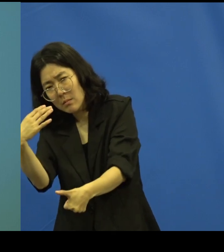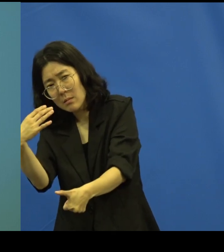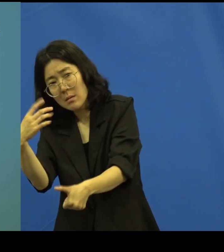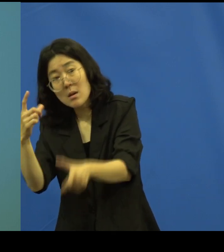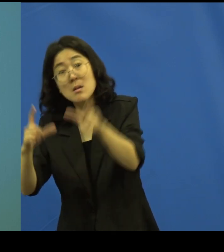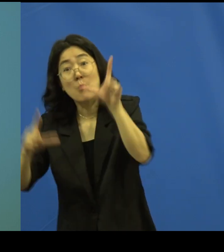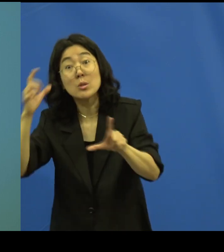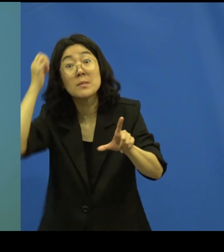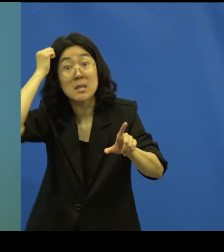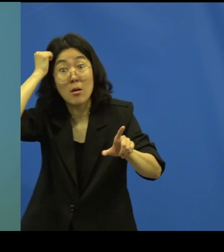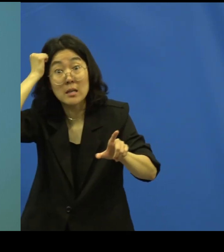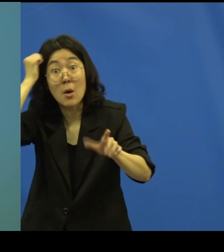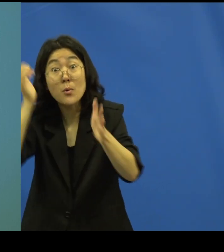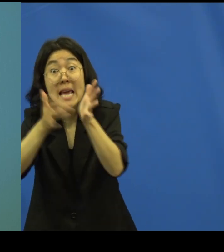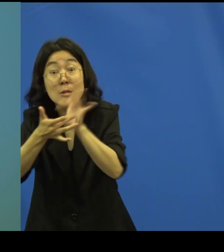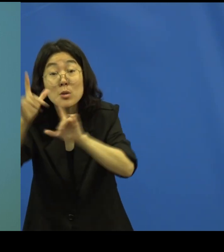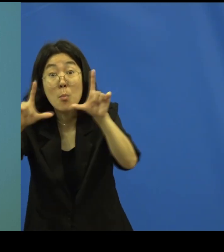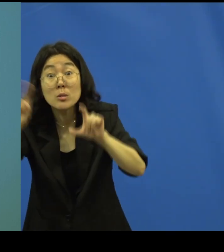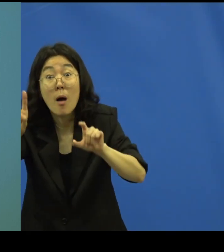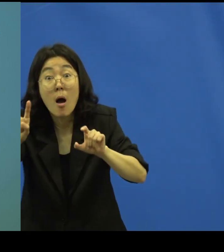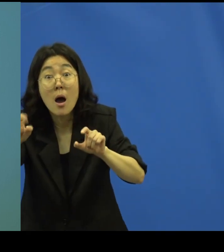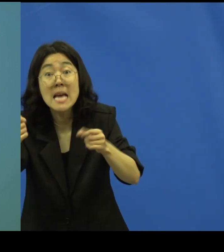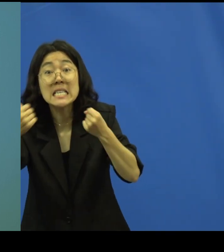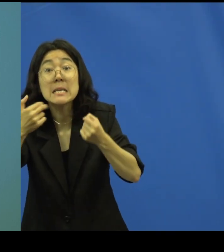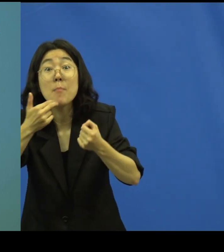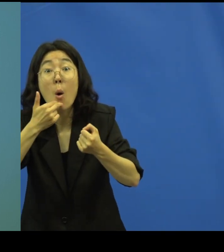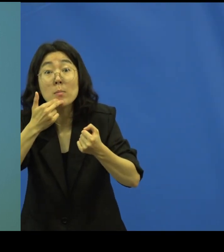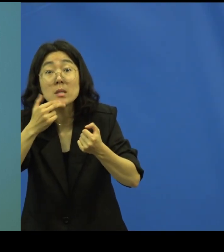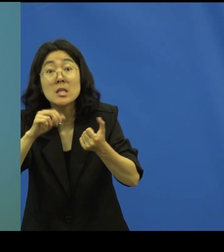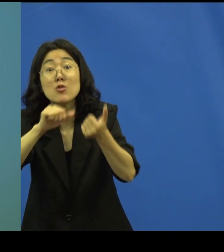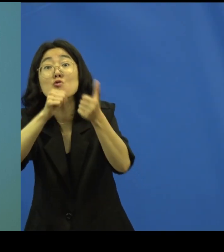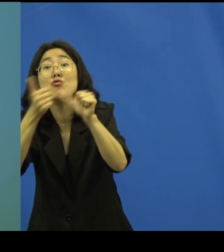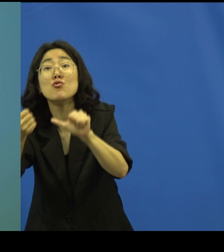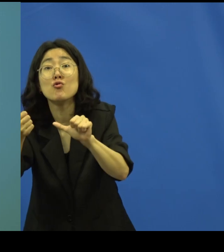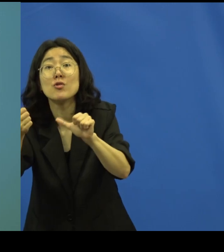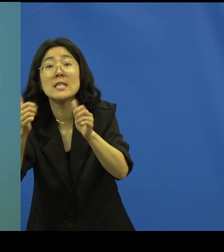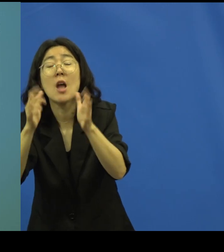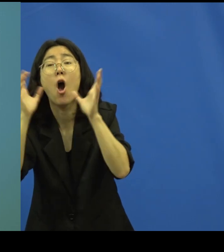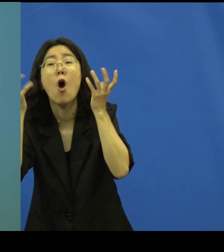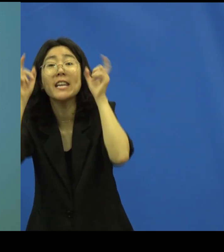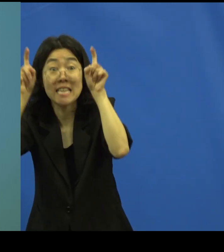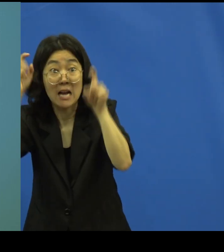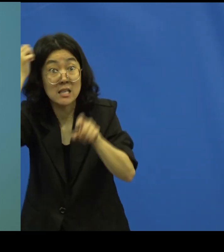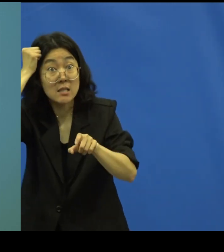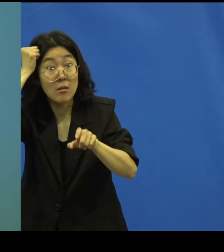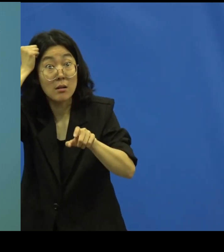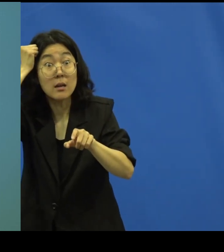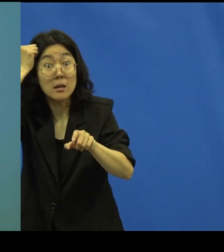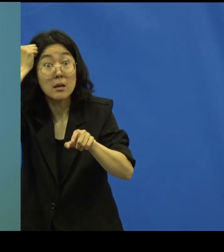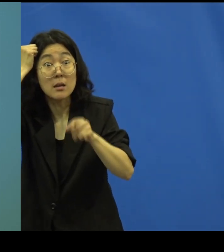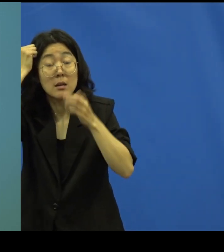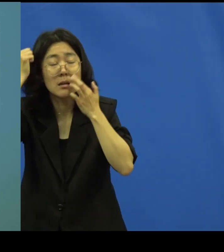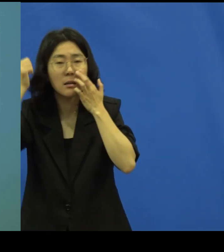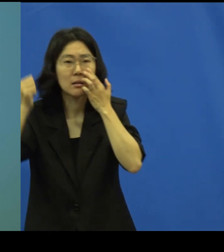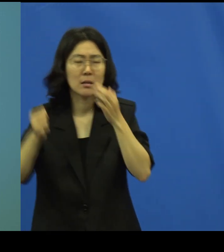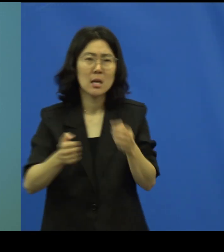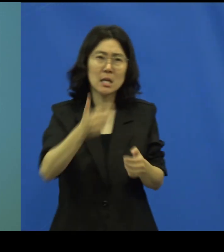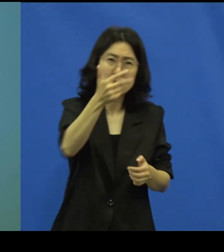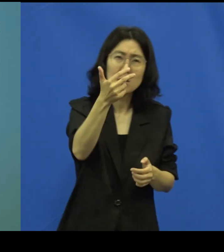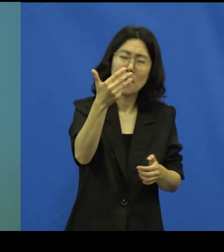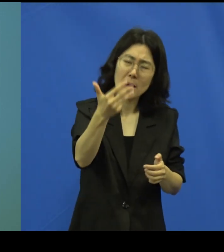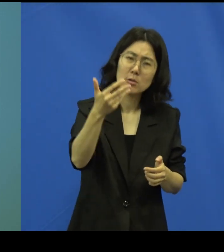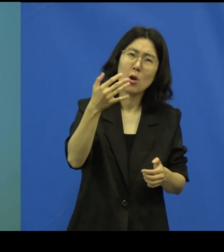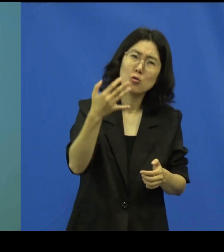오늘 5장에서도 계속 언급되는 이름이 어린 양인데 6절과 7절과 8절과